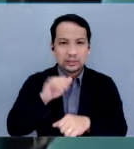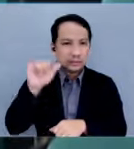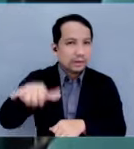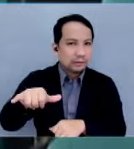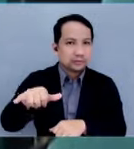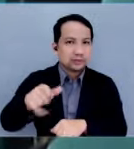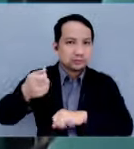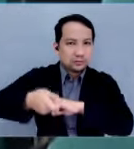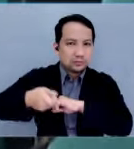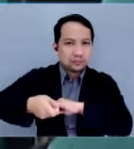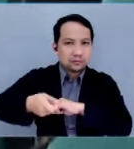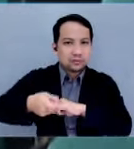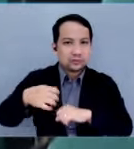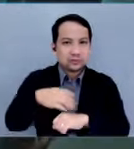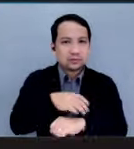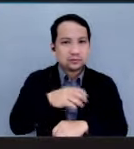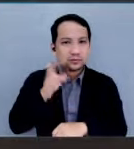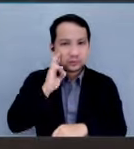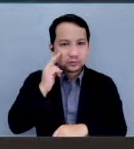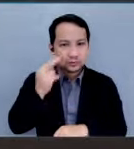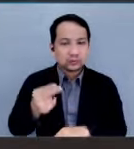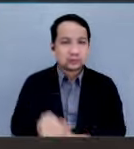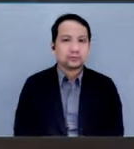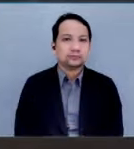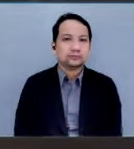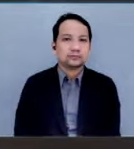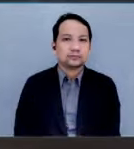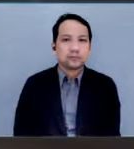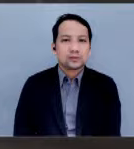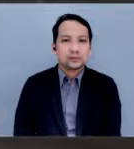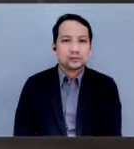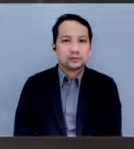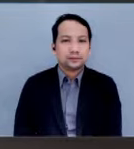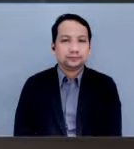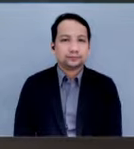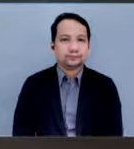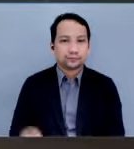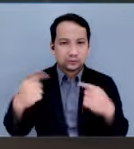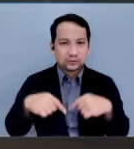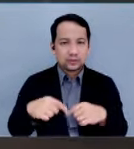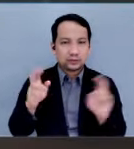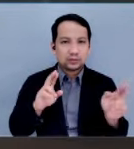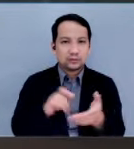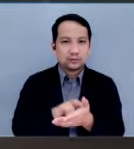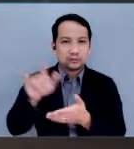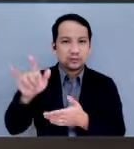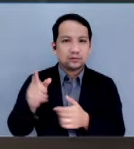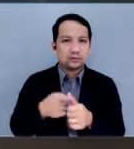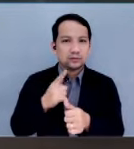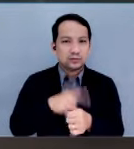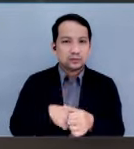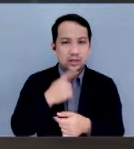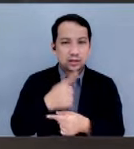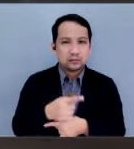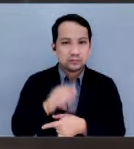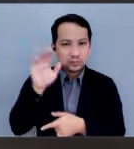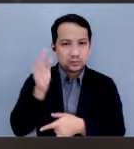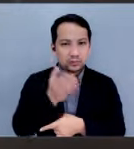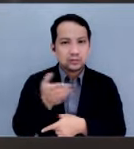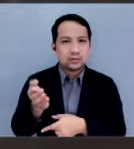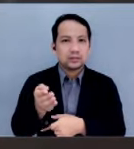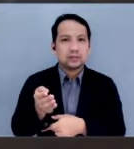ng komite ni Senator Rizzo Hontiveros. Sana si Quibuloy din hindi tumakas, kaya nga't nauna na akong nanawagan sa Bureau of